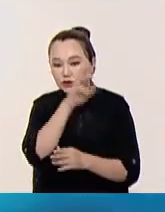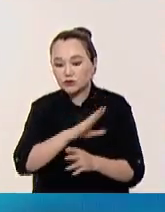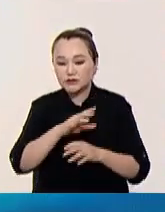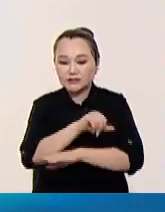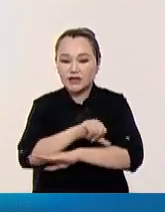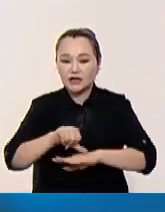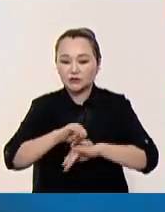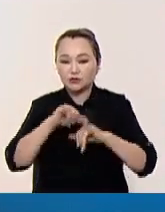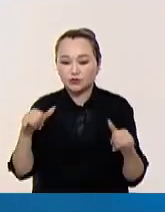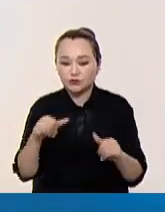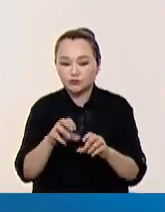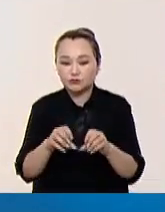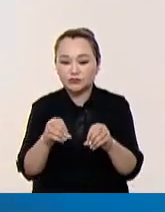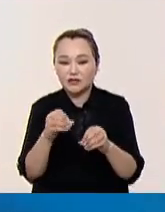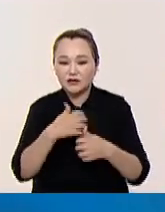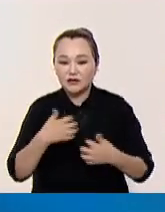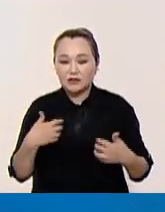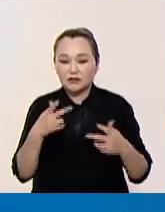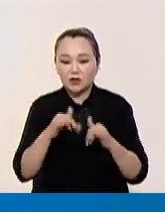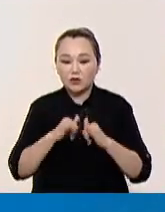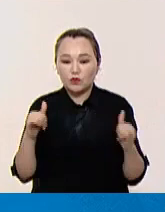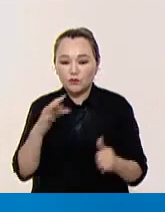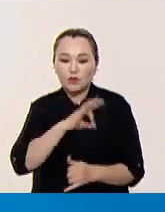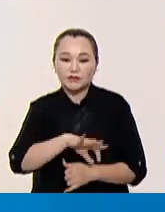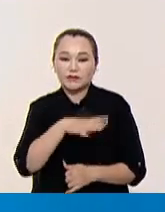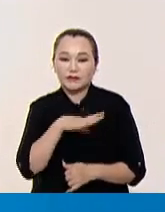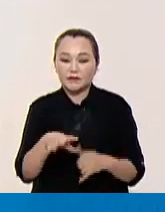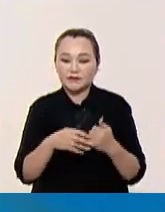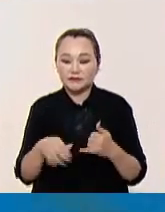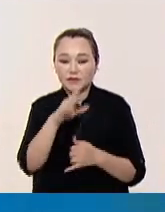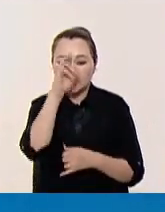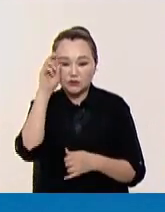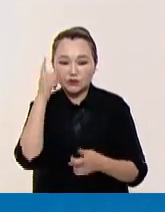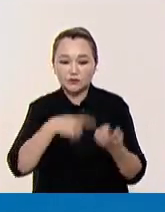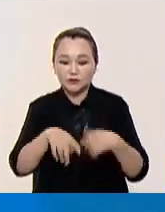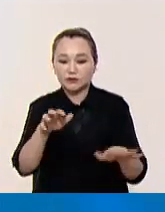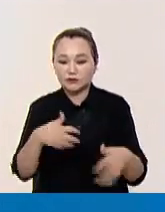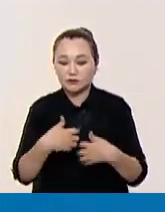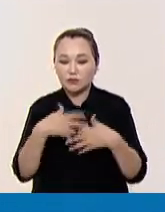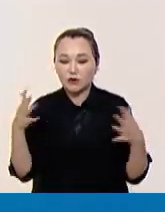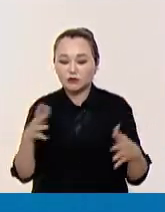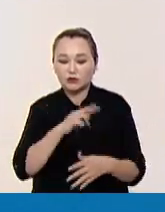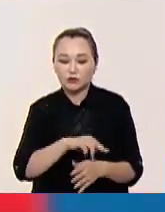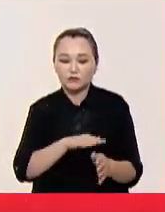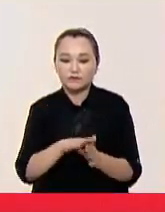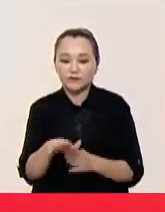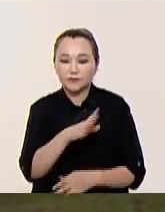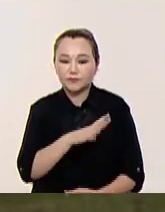кеңейту арқылы жайылым жерлерді ұлғайтып, пайдаланылмай жатқан телімді мемлекетке қайтару үшін ауқымды жұмыс атқарылған.